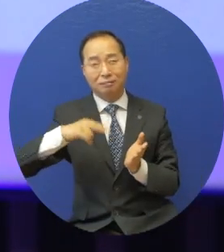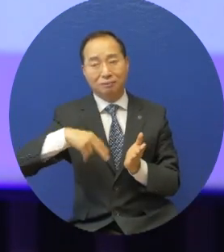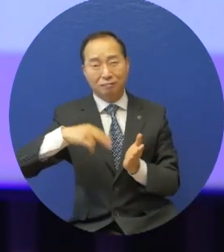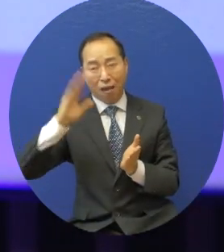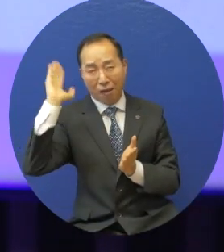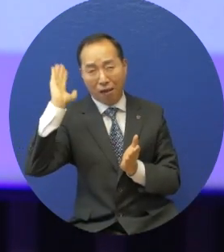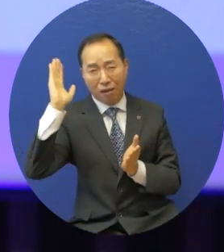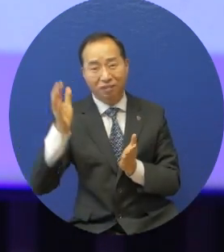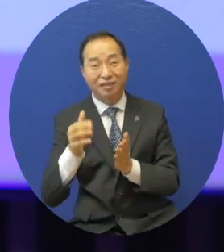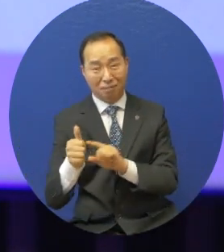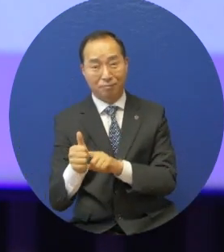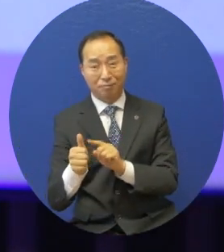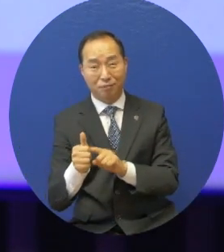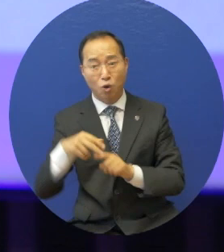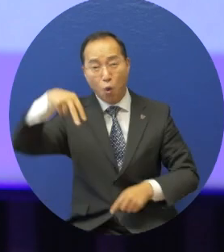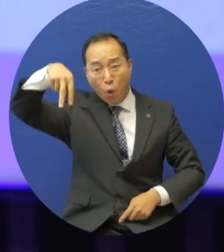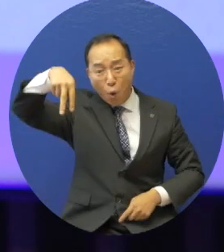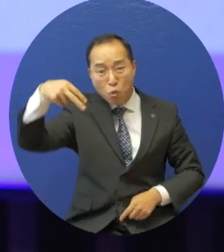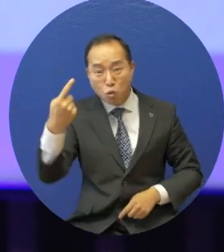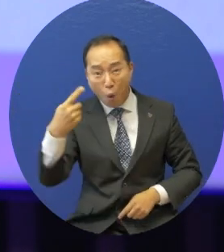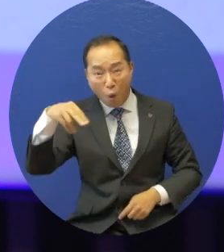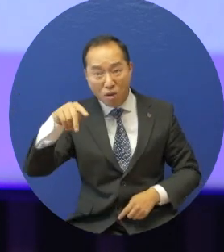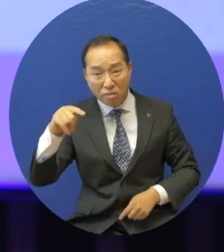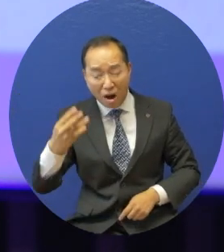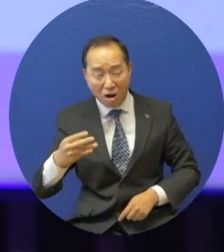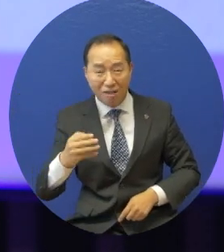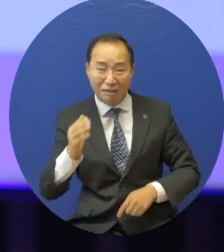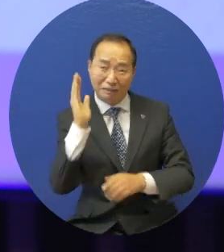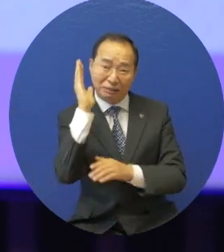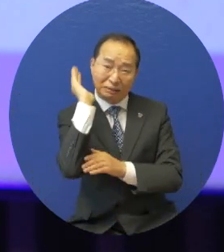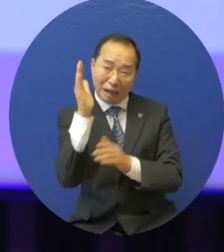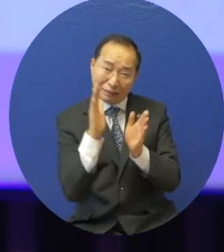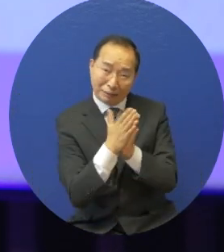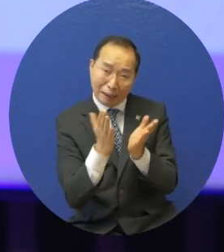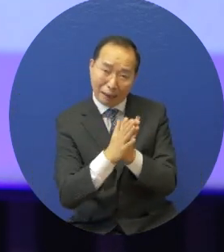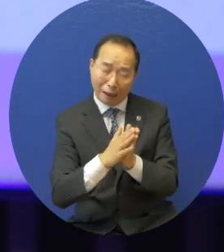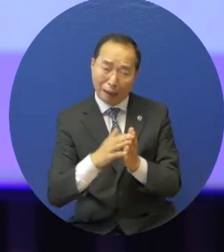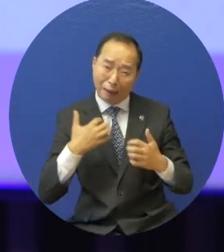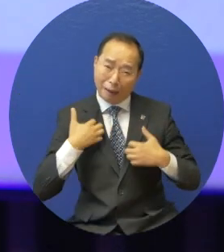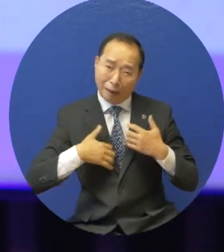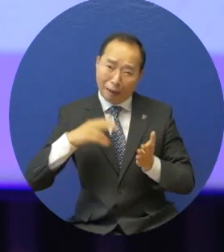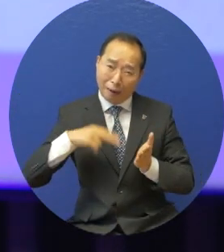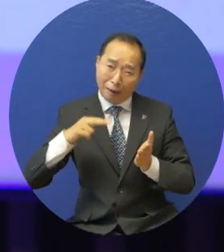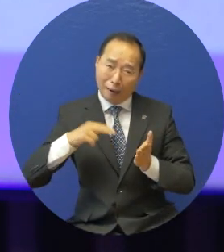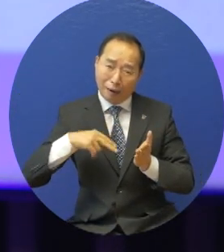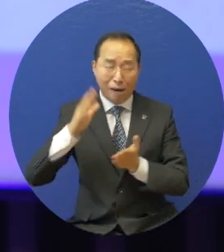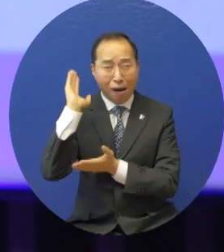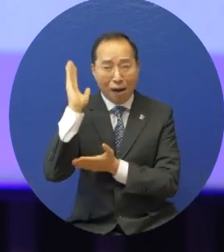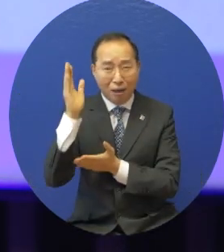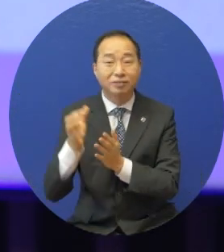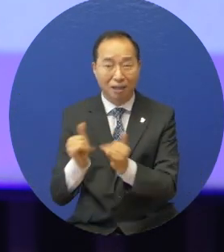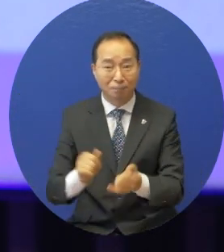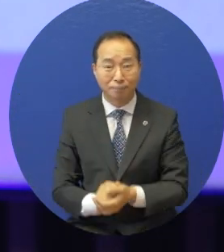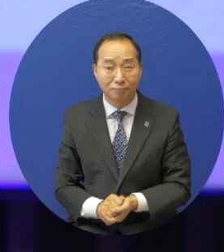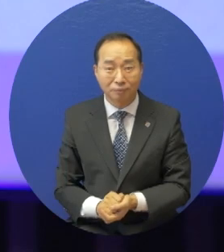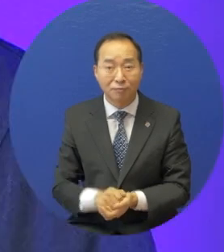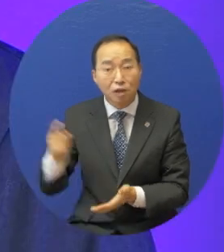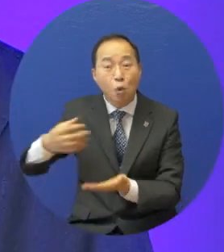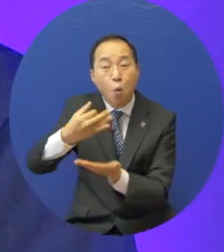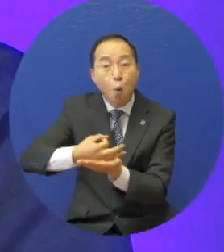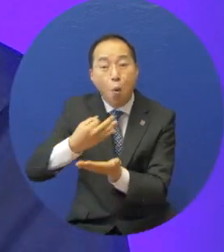전기수는 판소리꾼과는 달리 소설을 굉장히 맛깔나게 읽어주는 직업입니다. 그런데 이 전기수가 그러면 돈을 어떻게